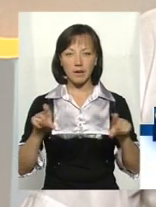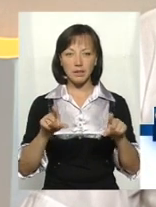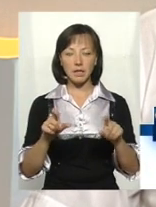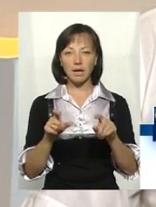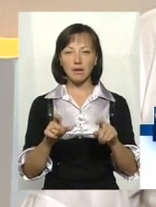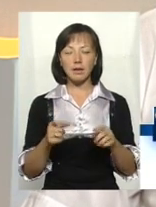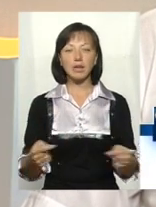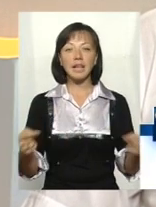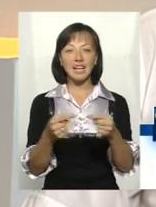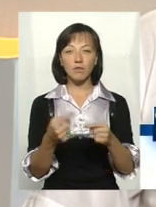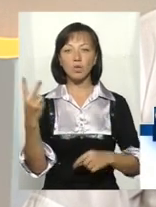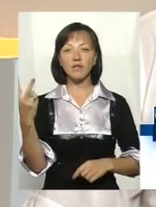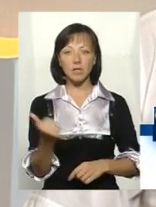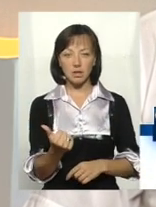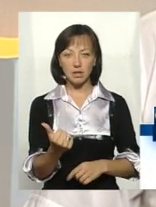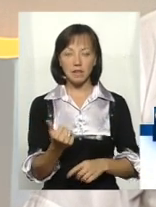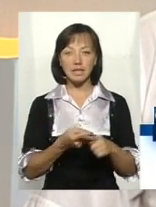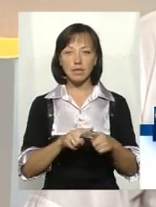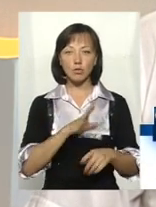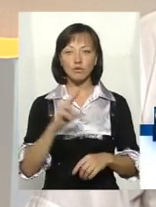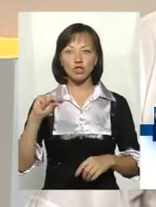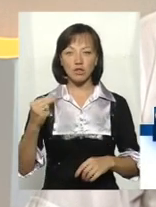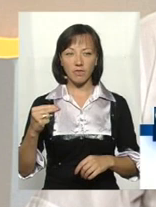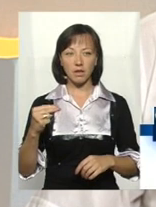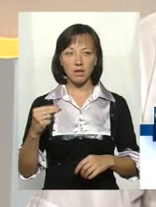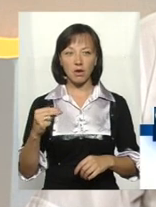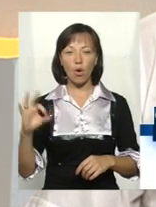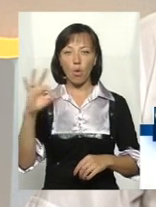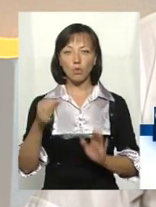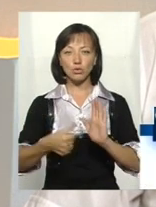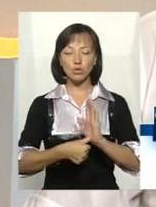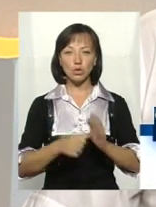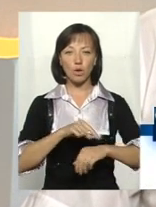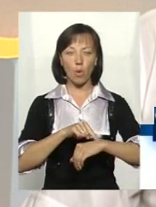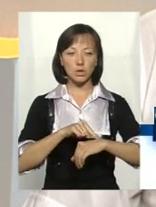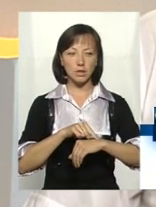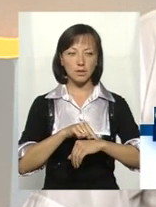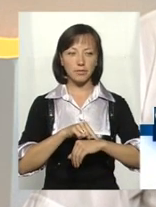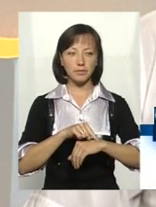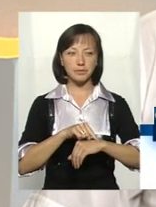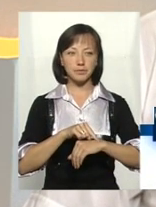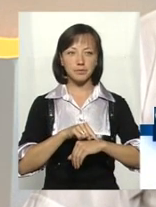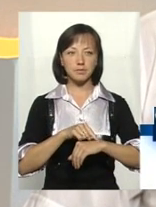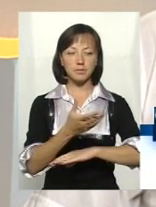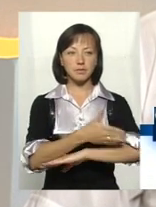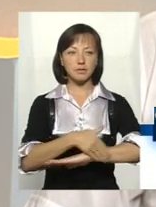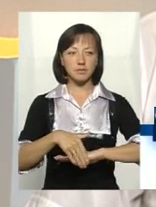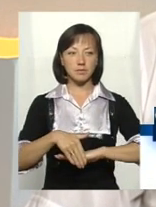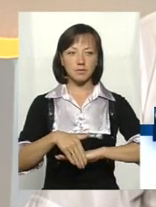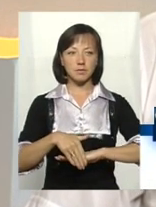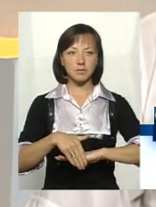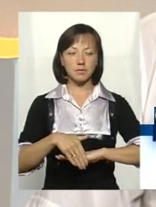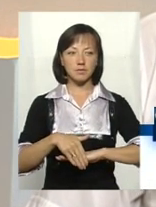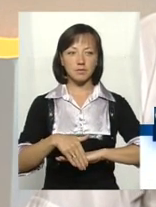Рівно 2 неділі. Теж це був четвер, ми о 6-й годині на подвір'ї